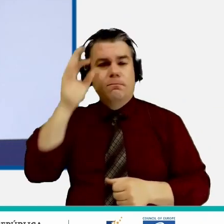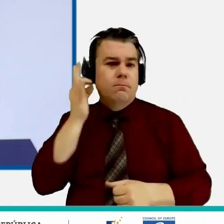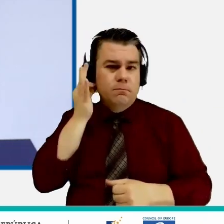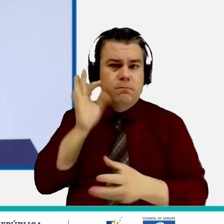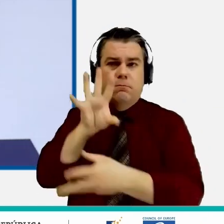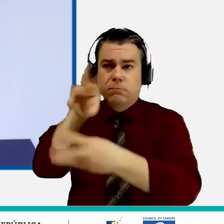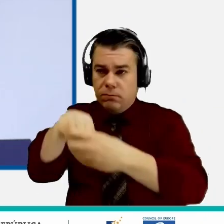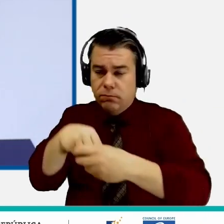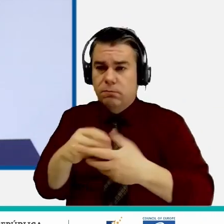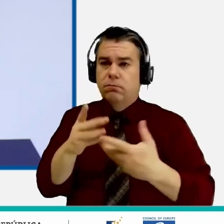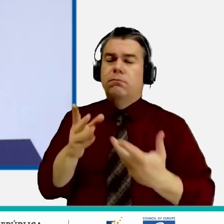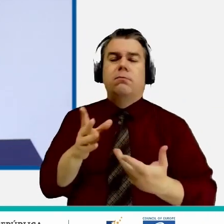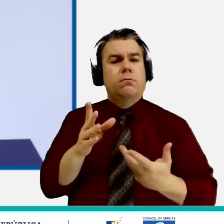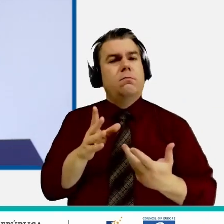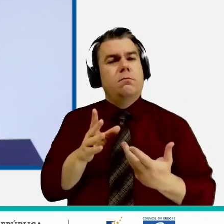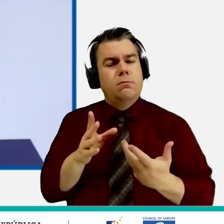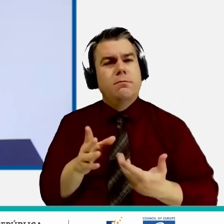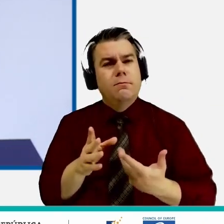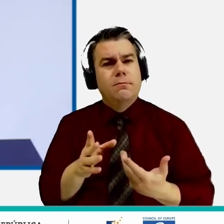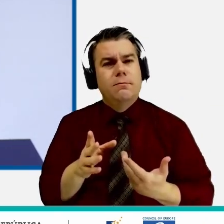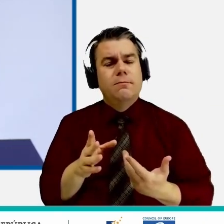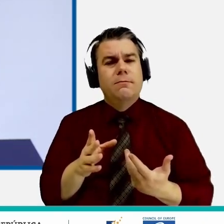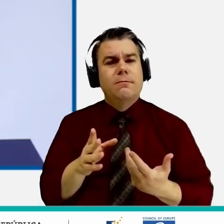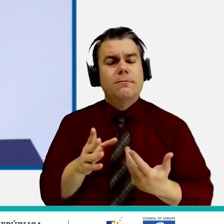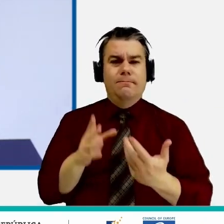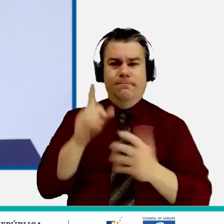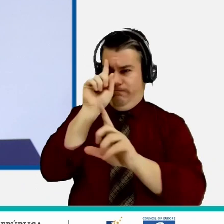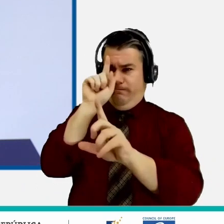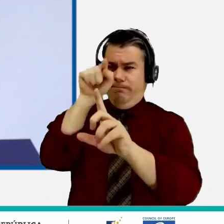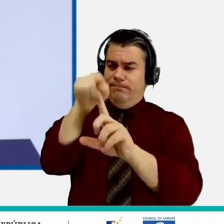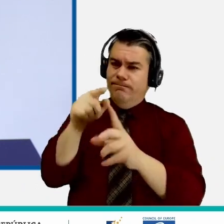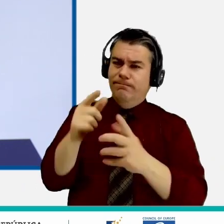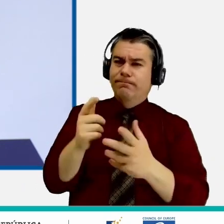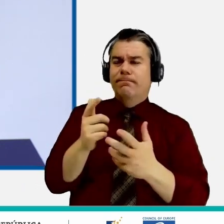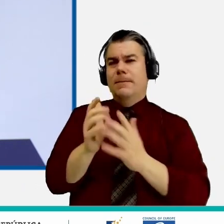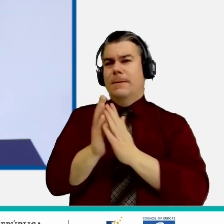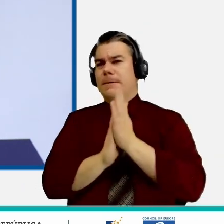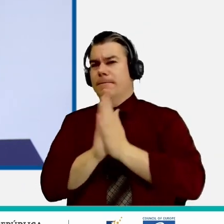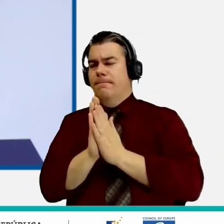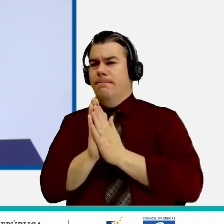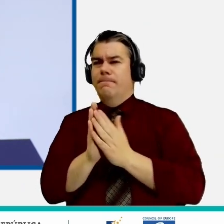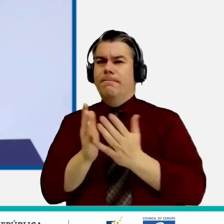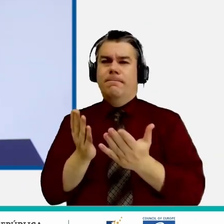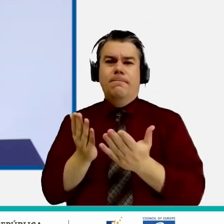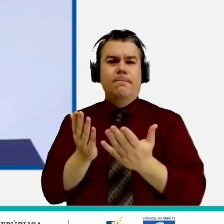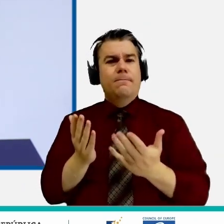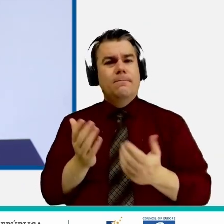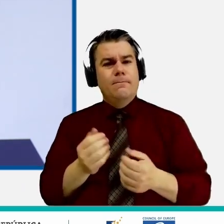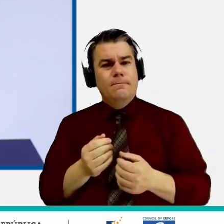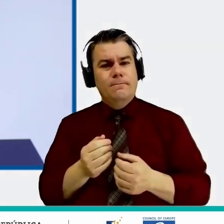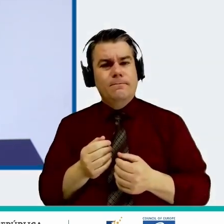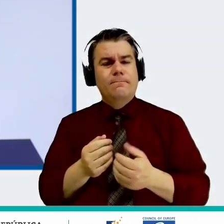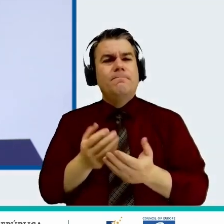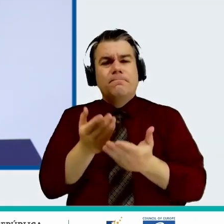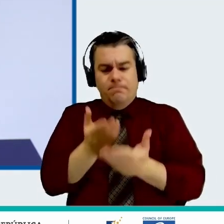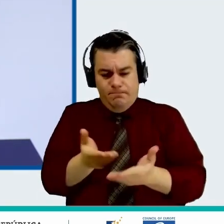что каким образом будут выделяться ресурсы, инвестироваться в это. И мы надеемся общими усилиями,